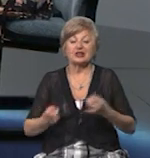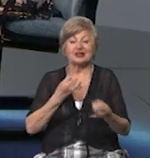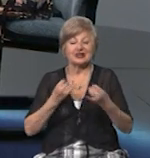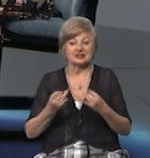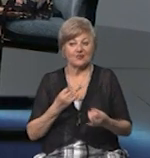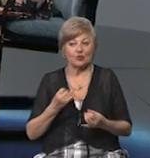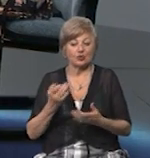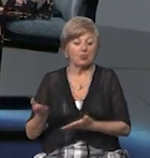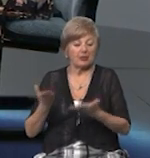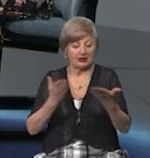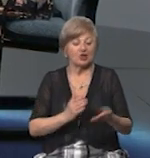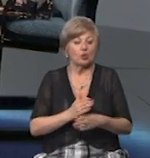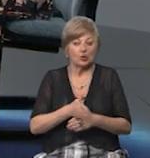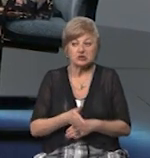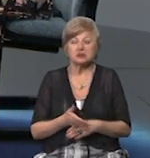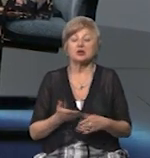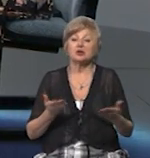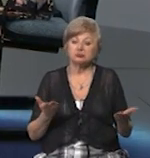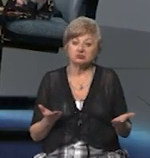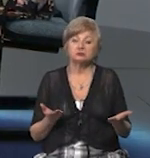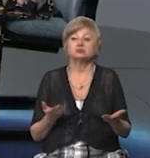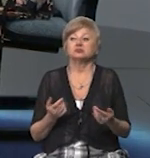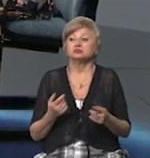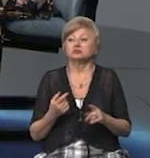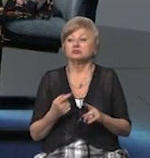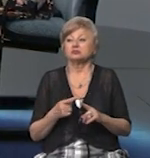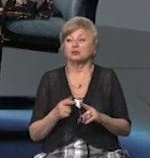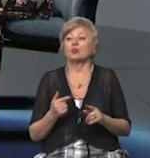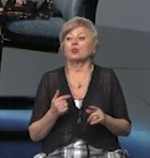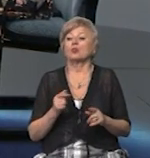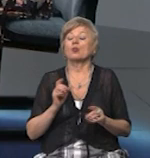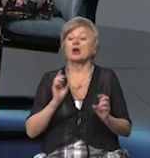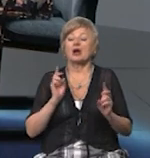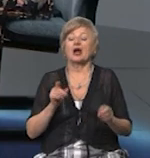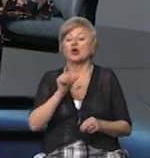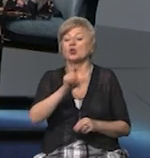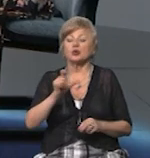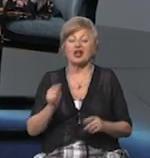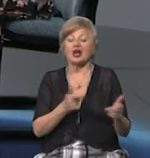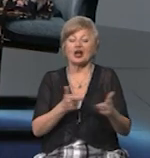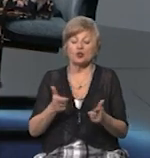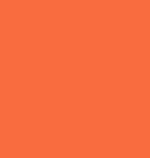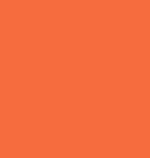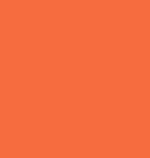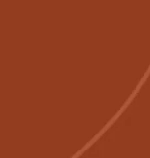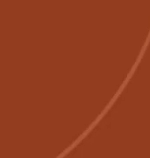Отже, як управління з питань транспортного зв'язку готувало населення до оцих змін? Давай